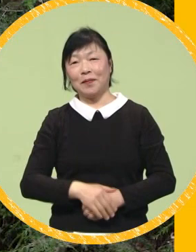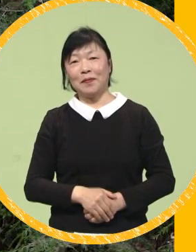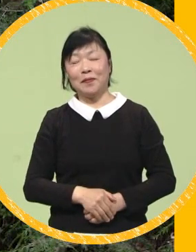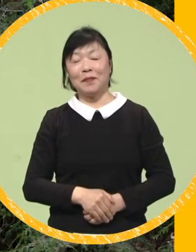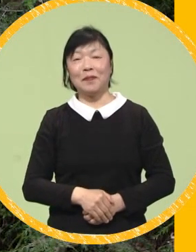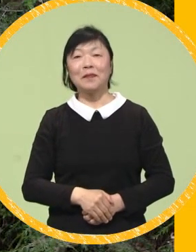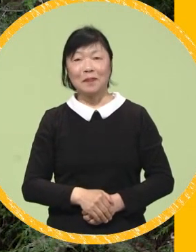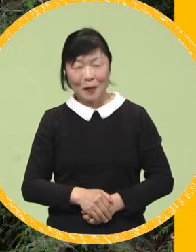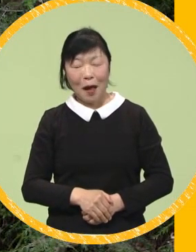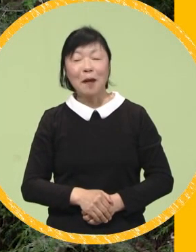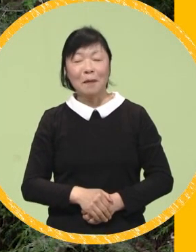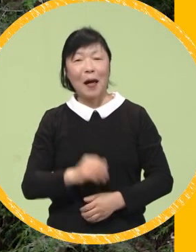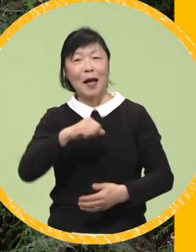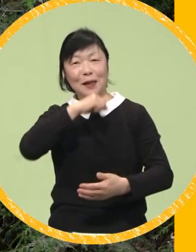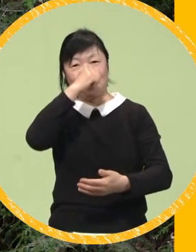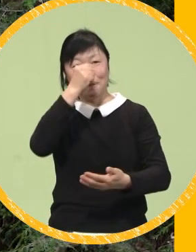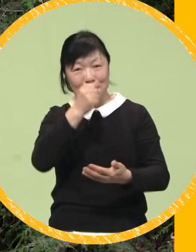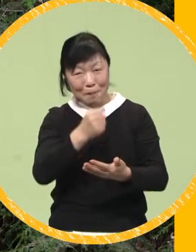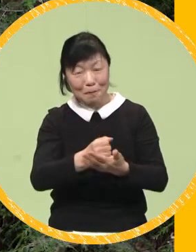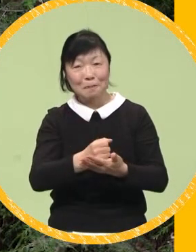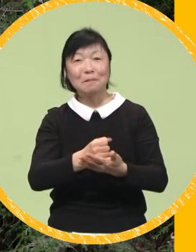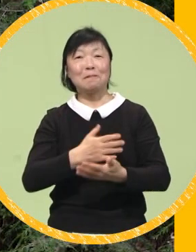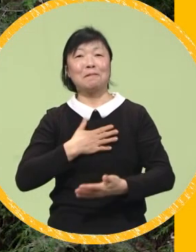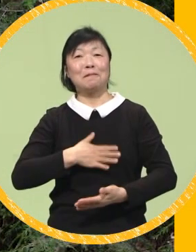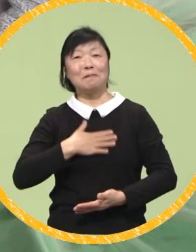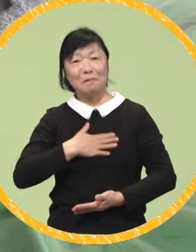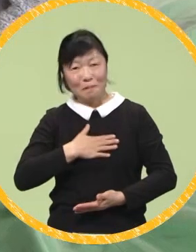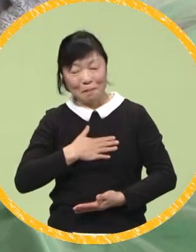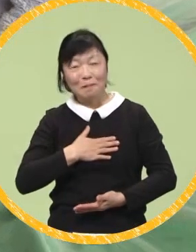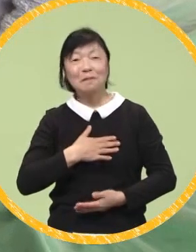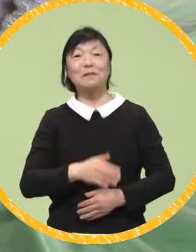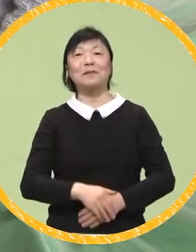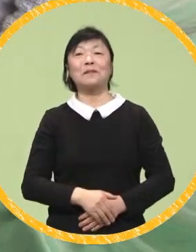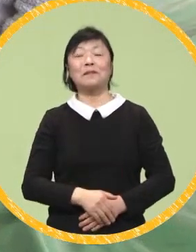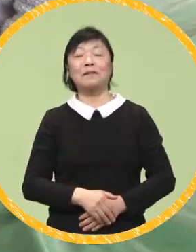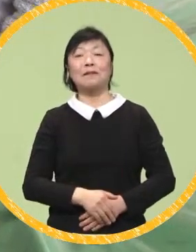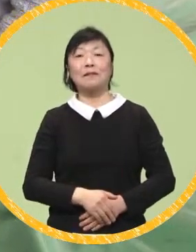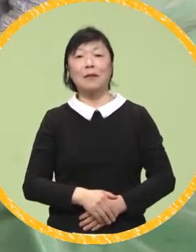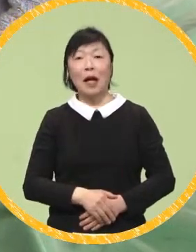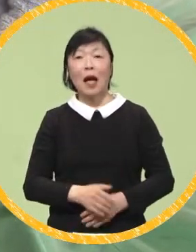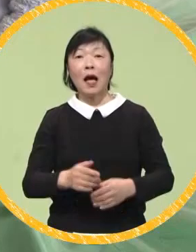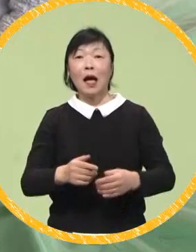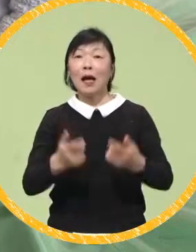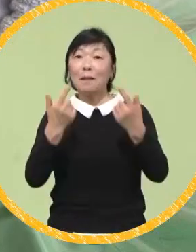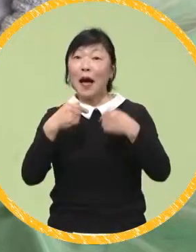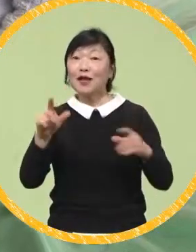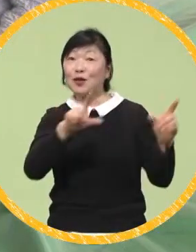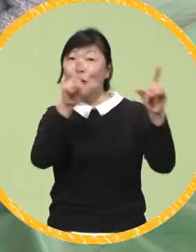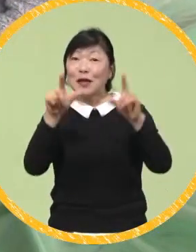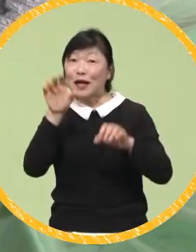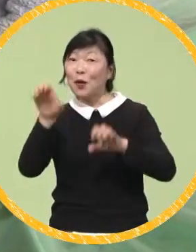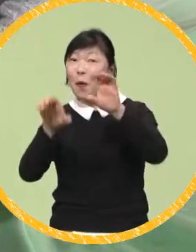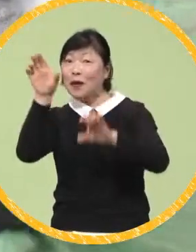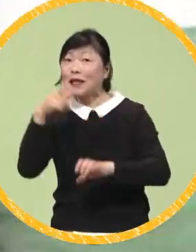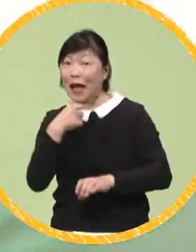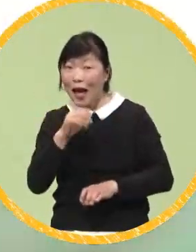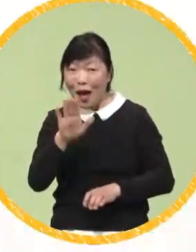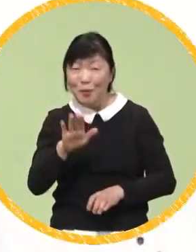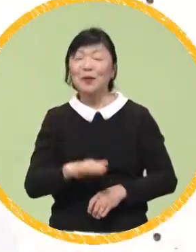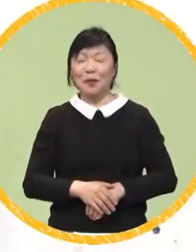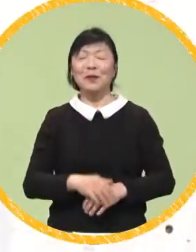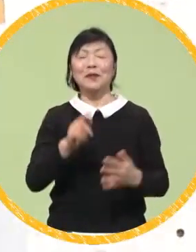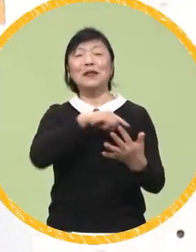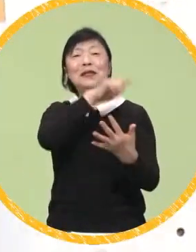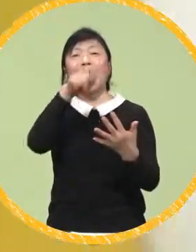いやそこもやっぱり達成感と残ってる時のた死生観ですかいやーこれ私生活で登れそうだなと思ったりしますばムーン